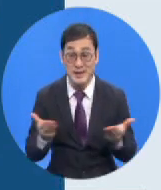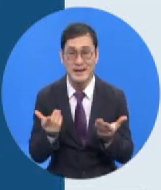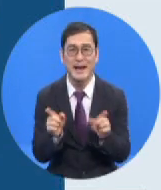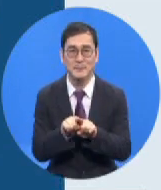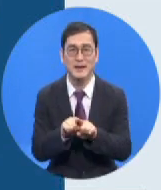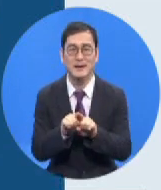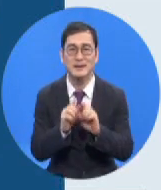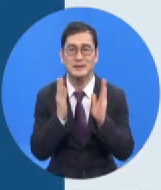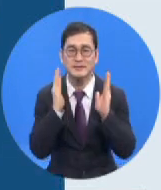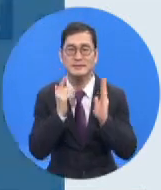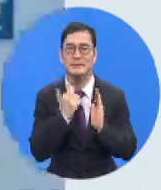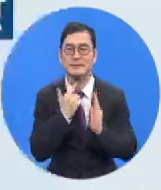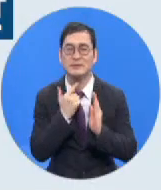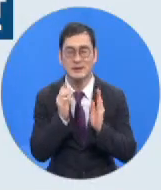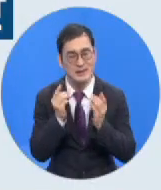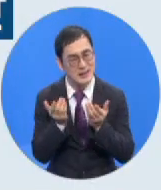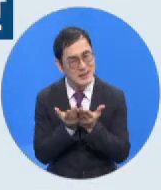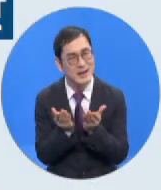겁니다.